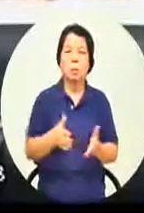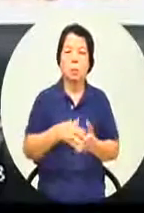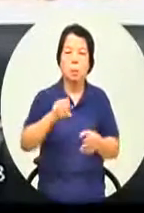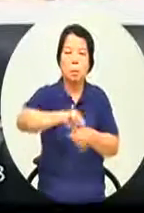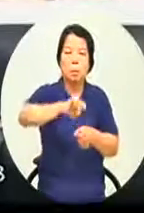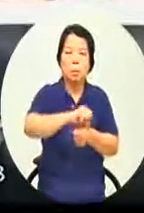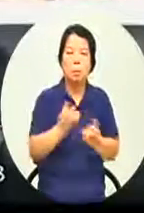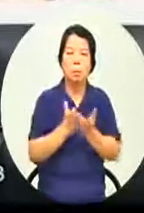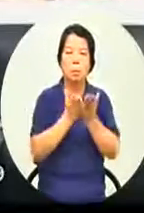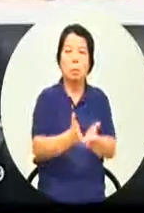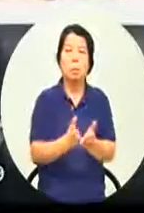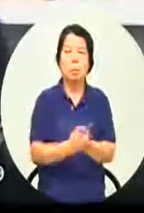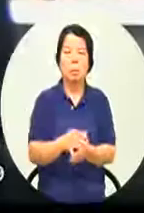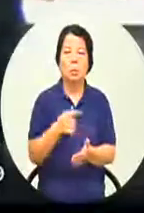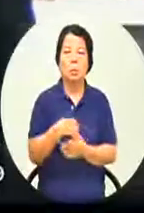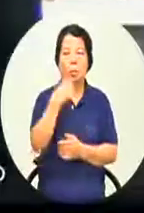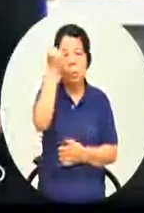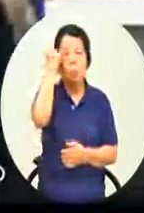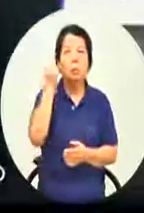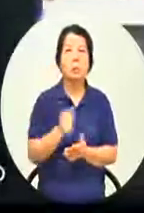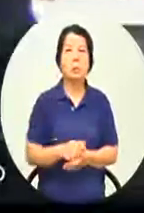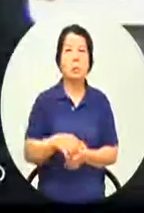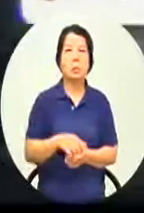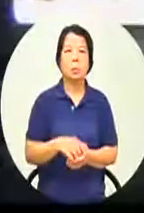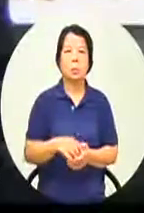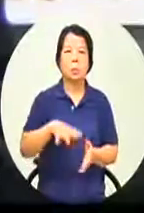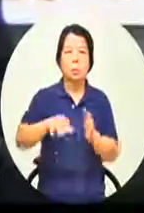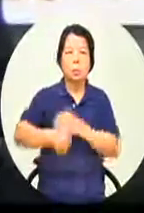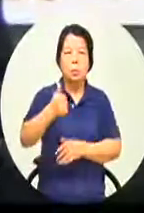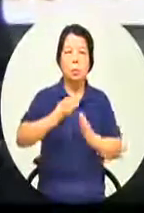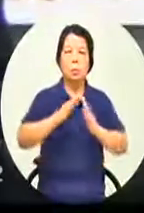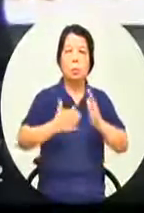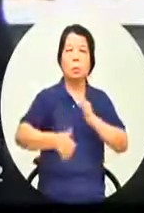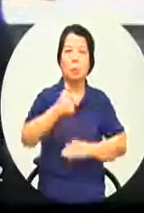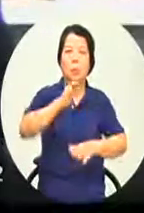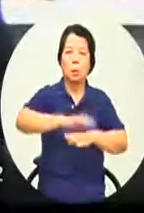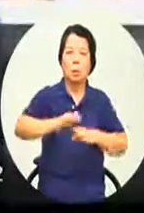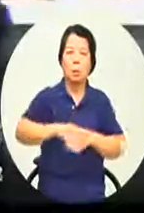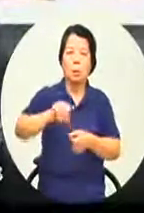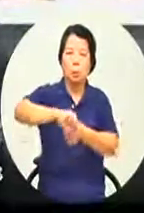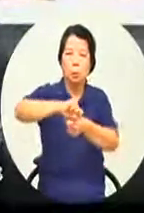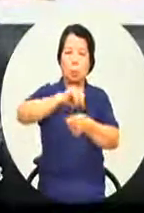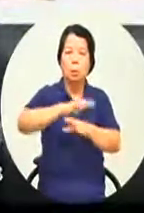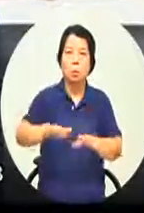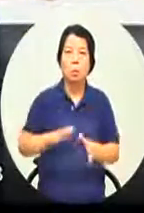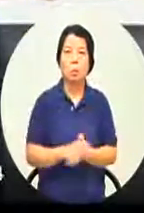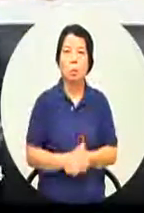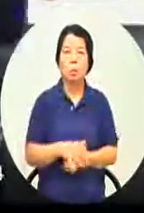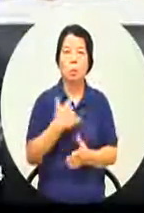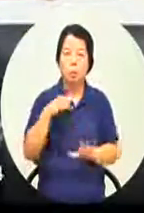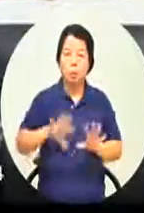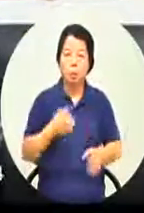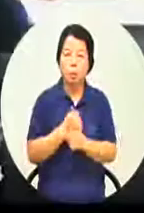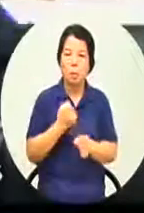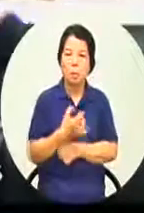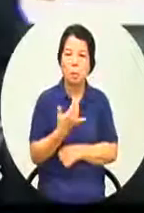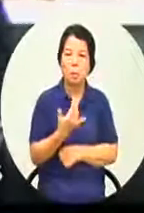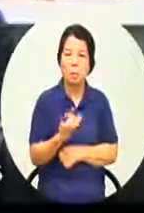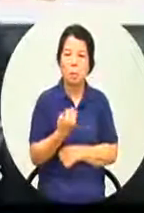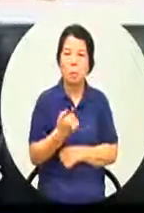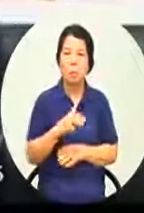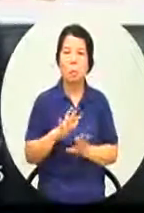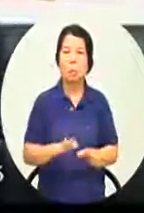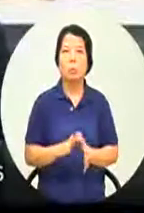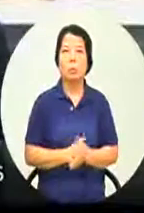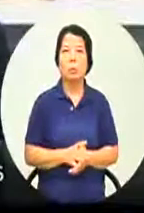数量。那我记得局长跟市长也都有承诺说会增加，目前进度如何？这第一个问题，来请回答，